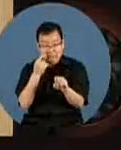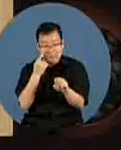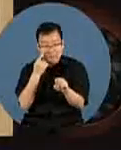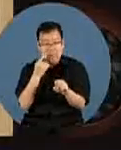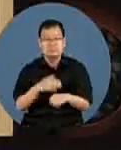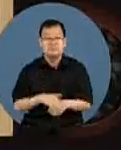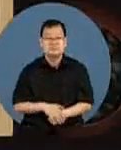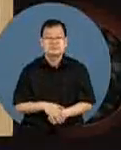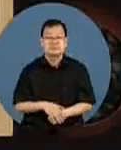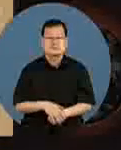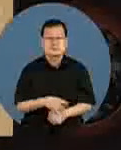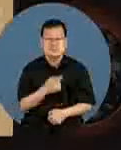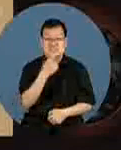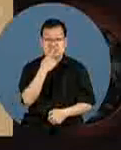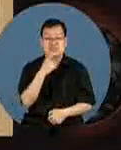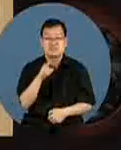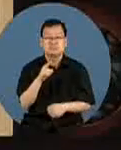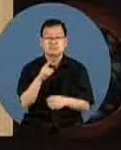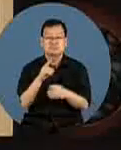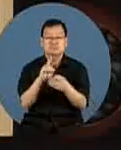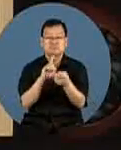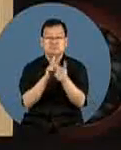백도 그 교환을 해 놓았고요.